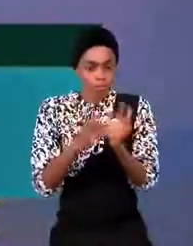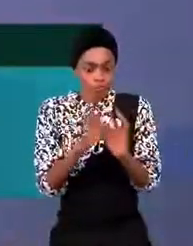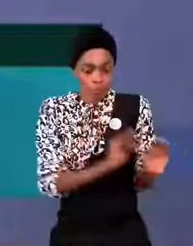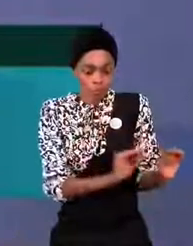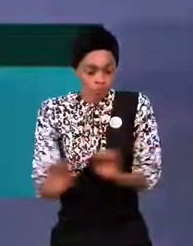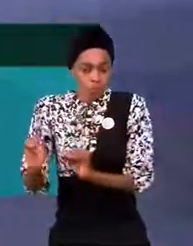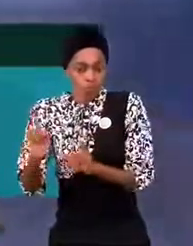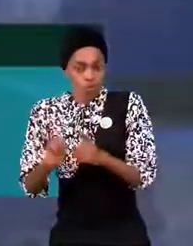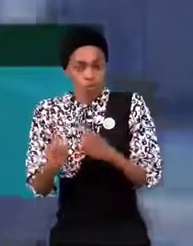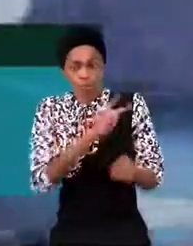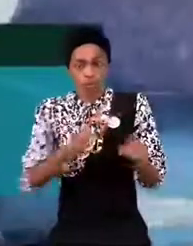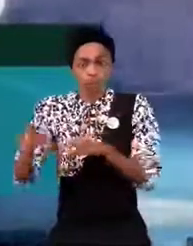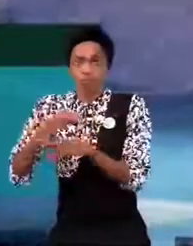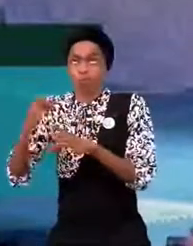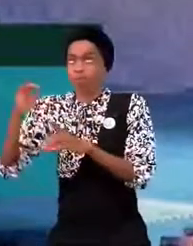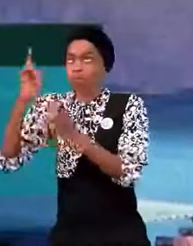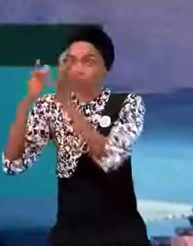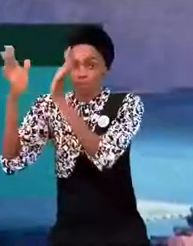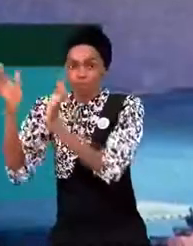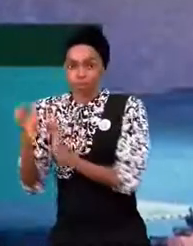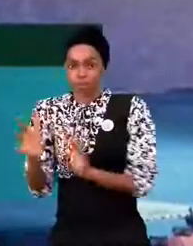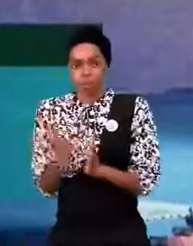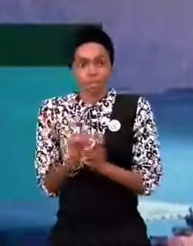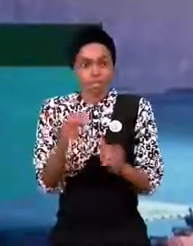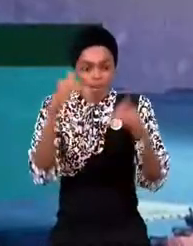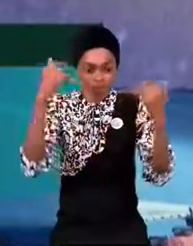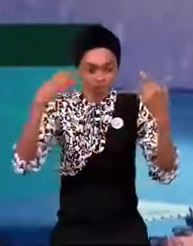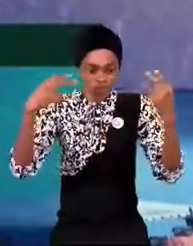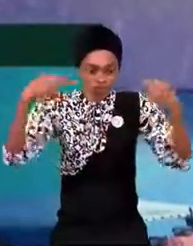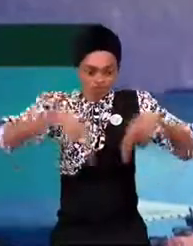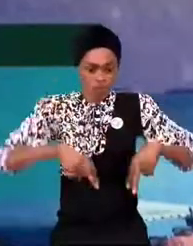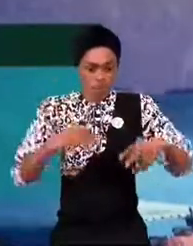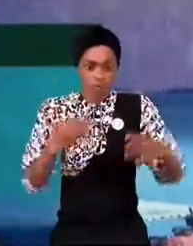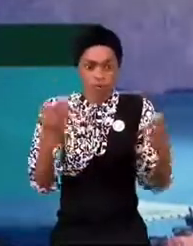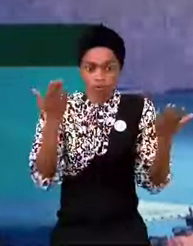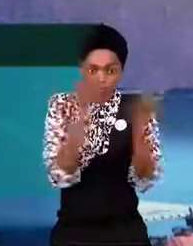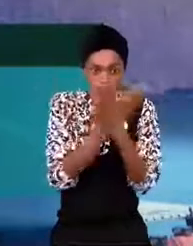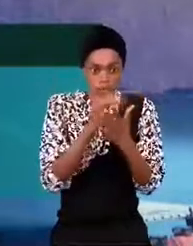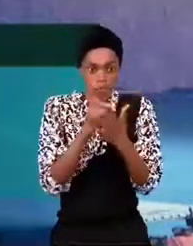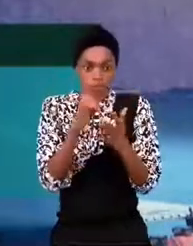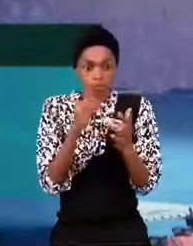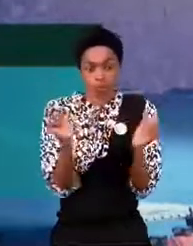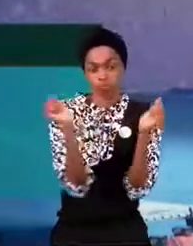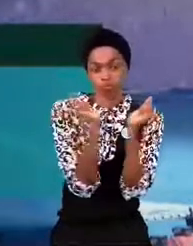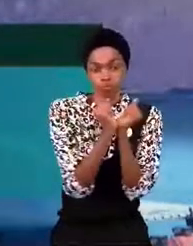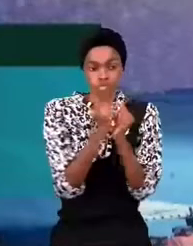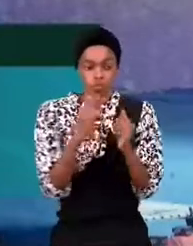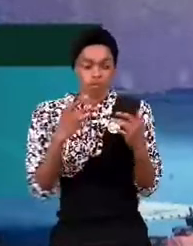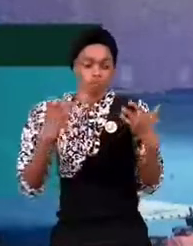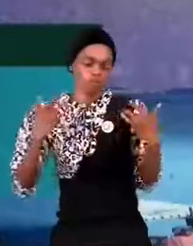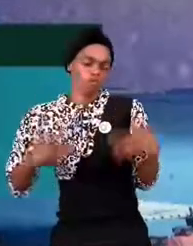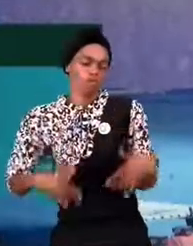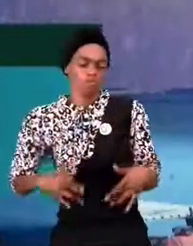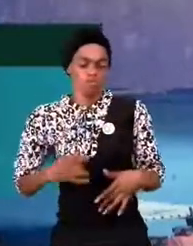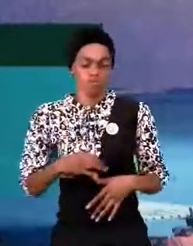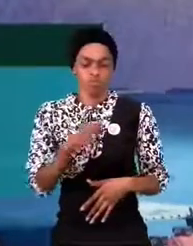d'amour. Cette fosse des ténèbres où il y a le doute, où il y a le désespoir, où il y a la dépression. Ce n'est pas bon que tu sois là-bas.